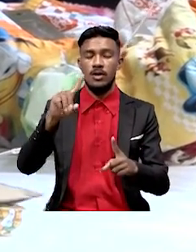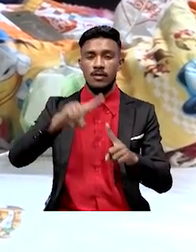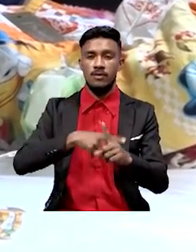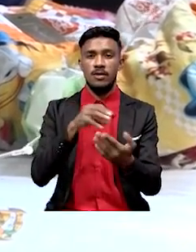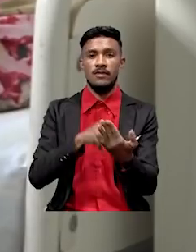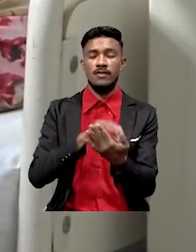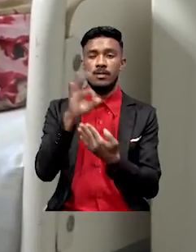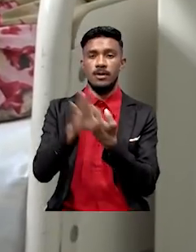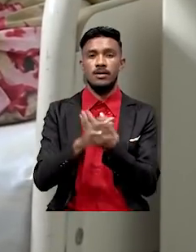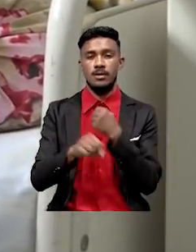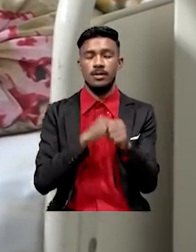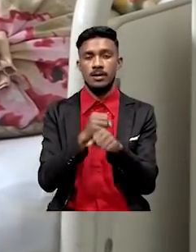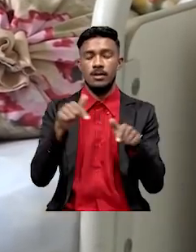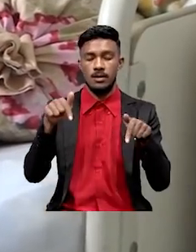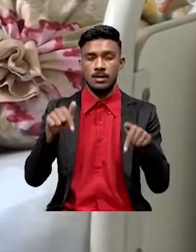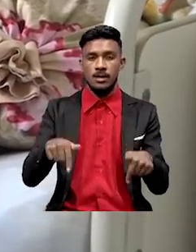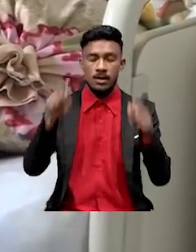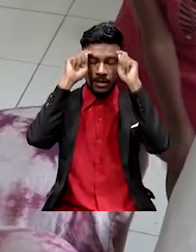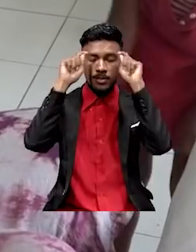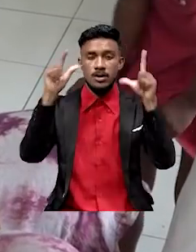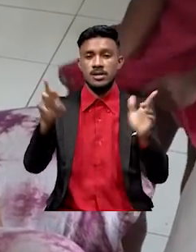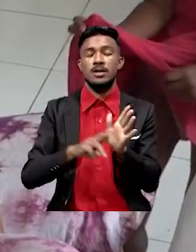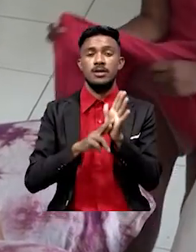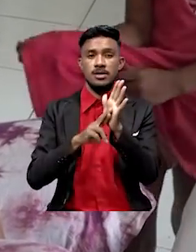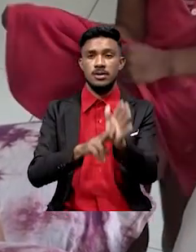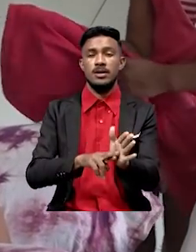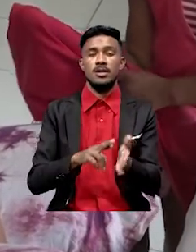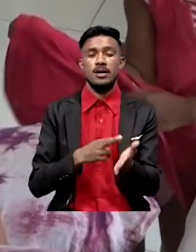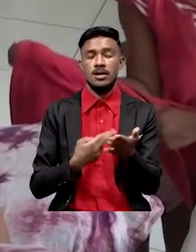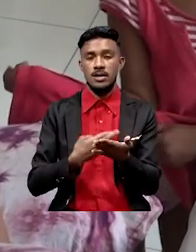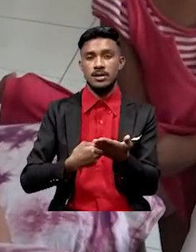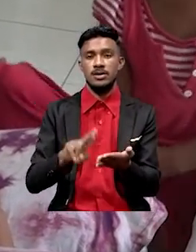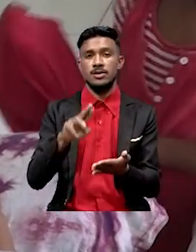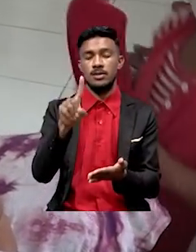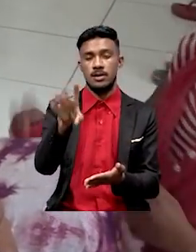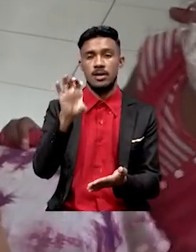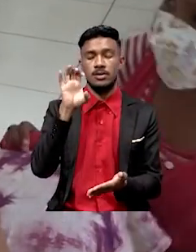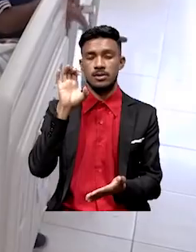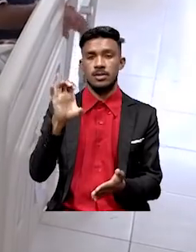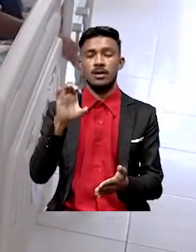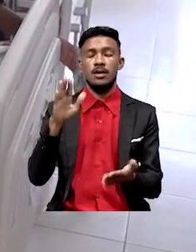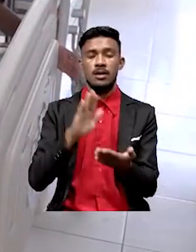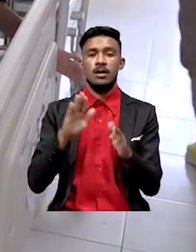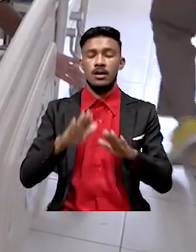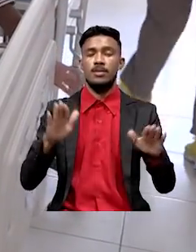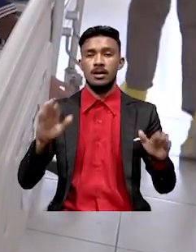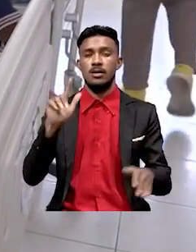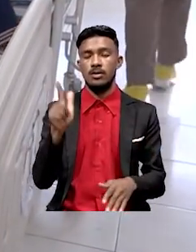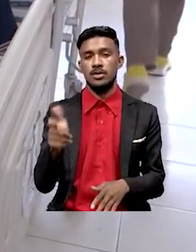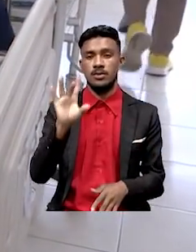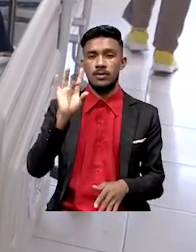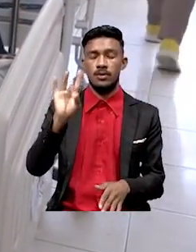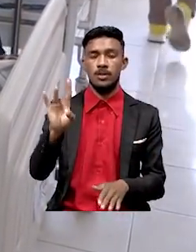Timor Leste registra caso dengue hamutu krihung ida atu situresing husi número ne labarik uruan ulu resing walu makla